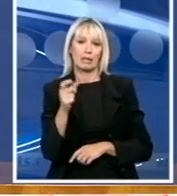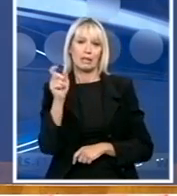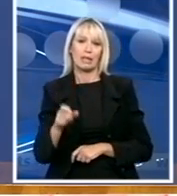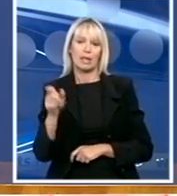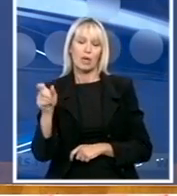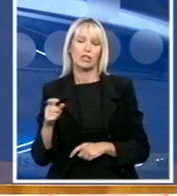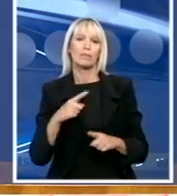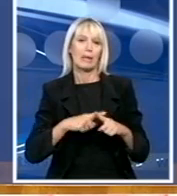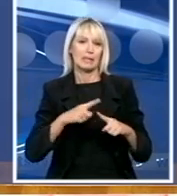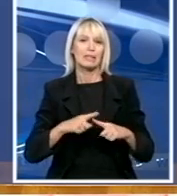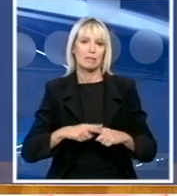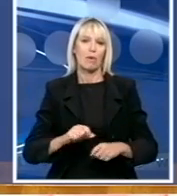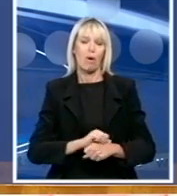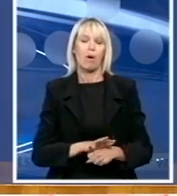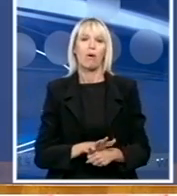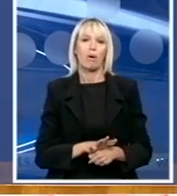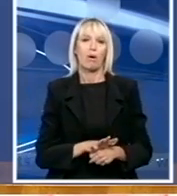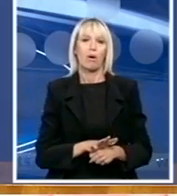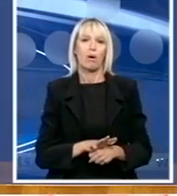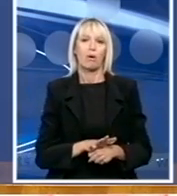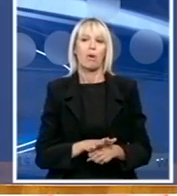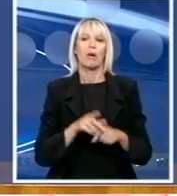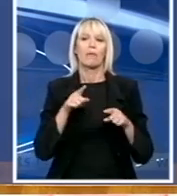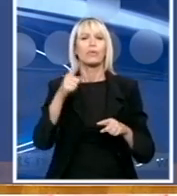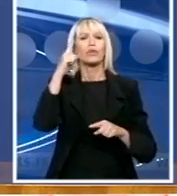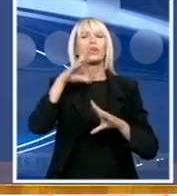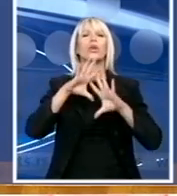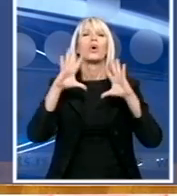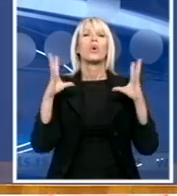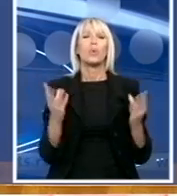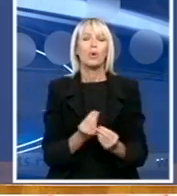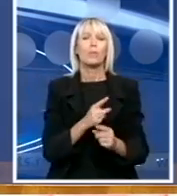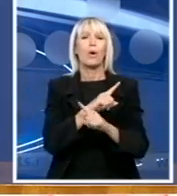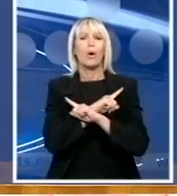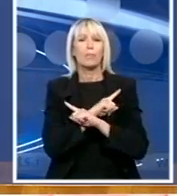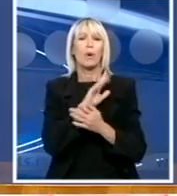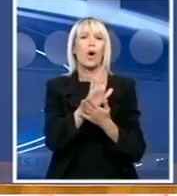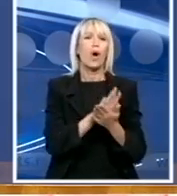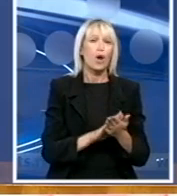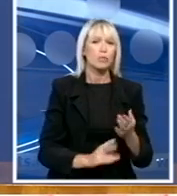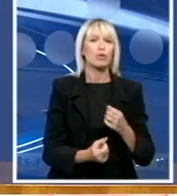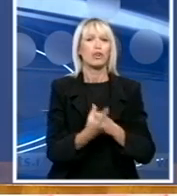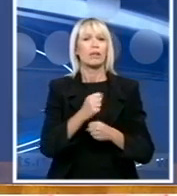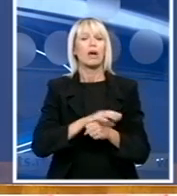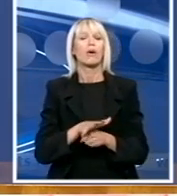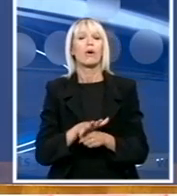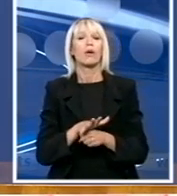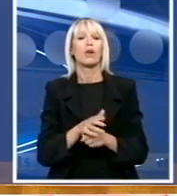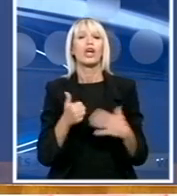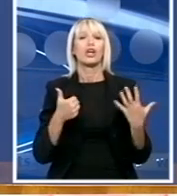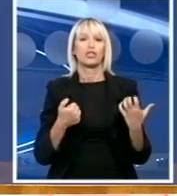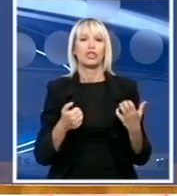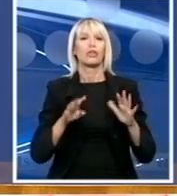posljedica infekcije ovim virusom, što znači da je ukupan broj preminulih od početka epidemije